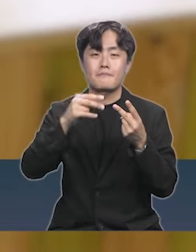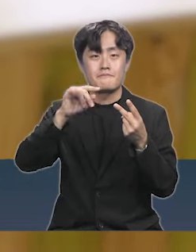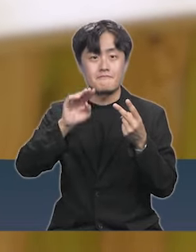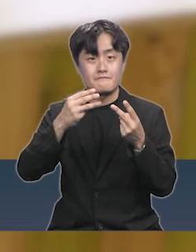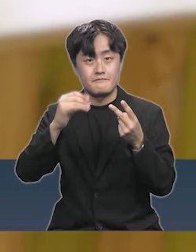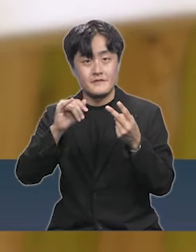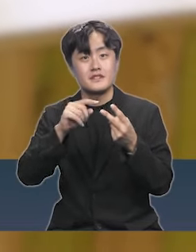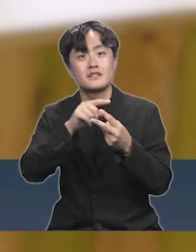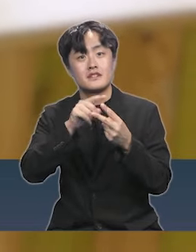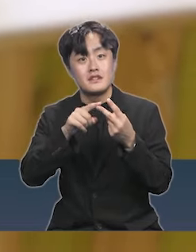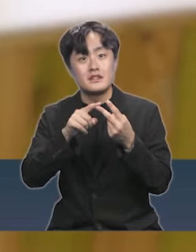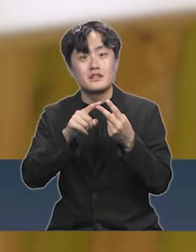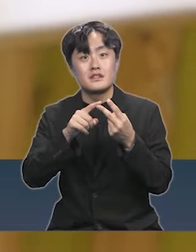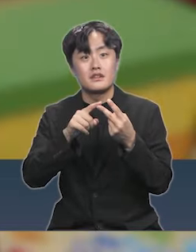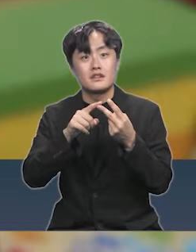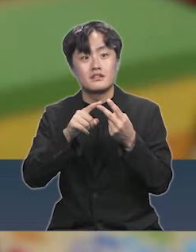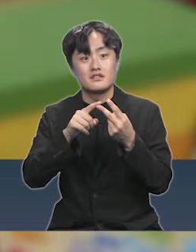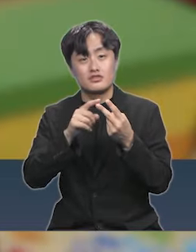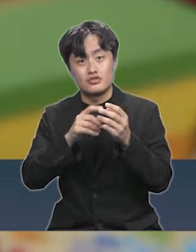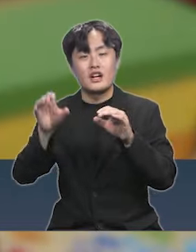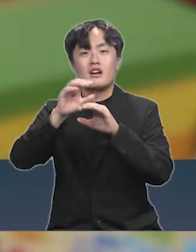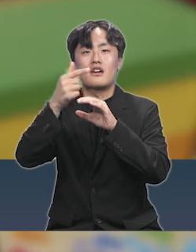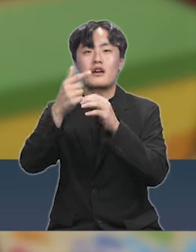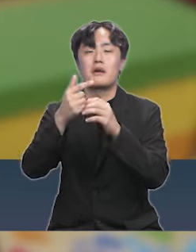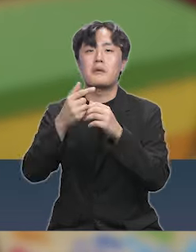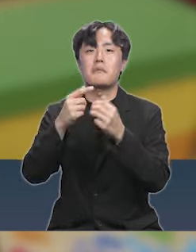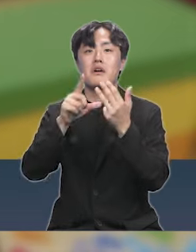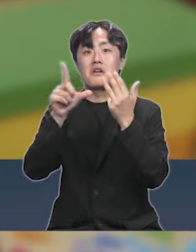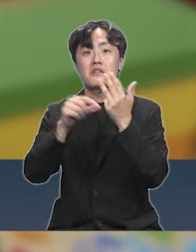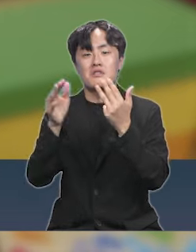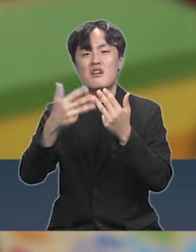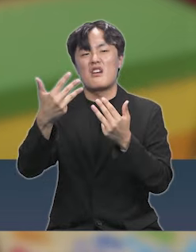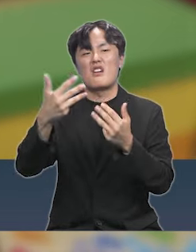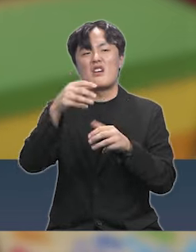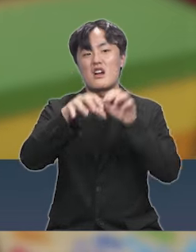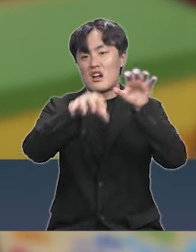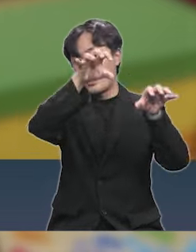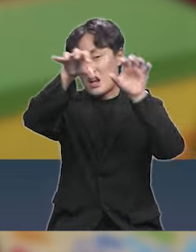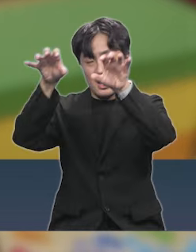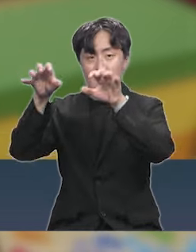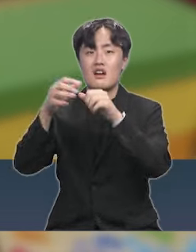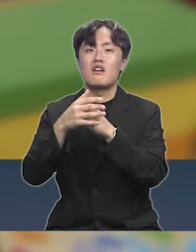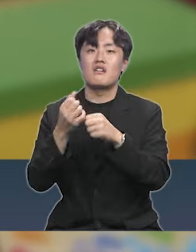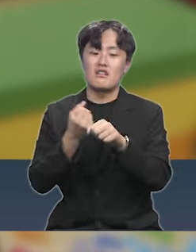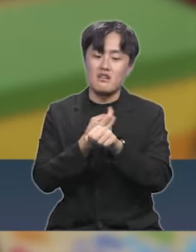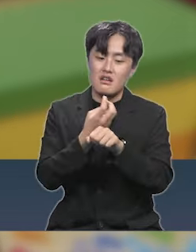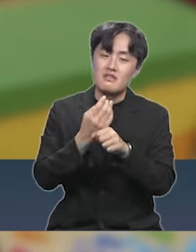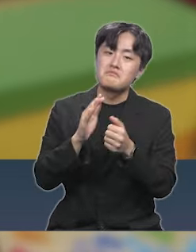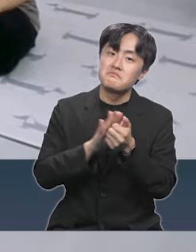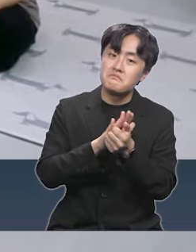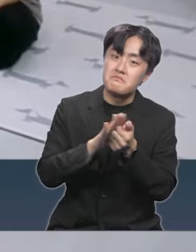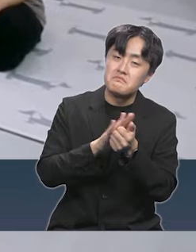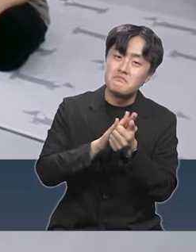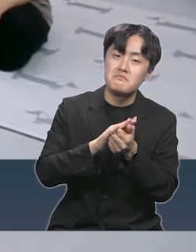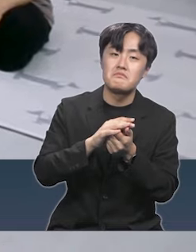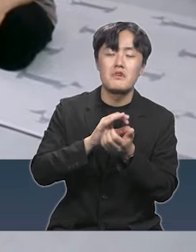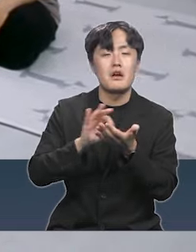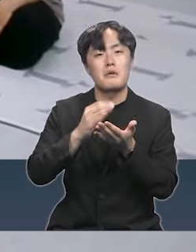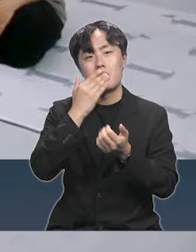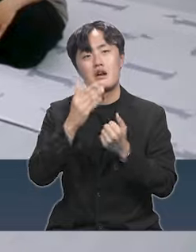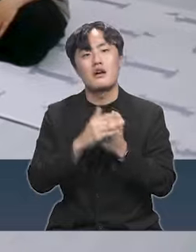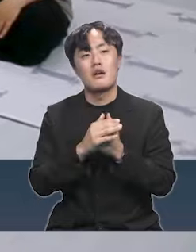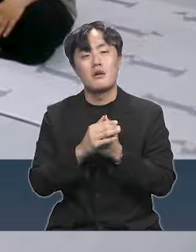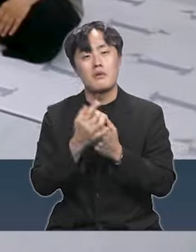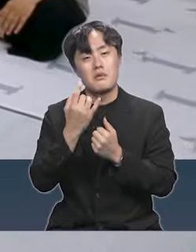지정해 8월부터는 총 여덟개 기관에서 시간제 보육 서비스를 이용할 수 있습니다 시간당